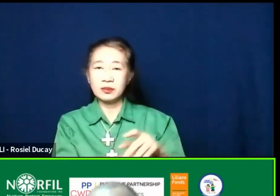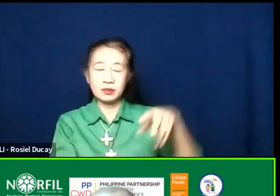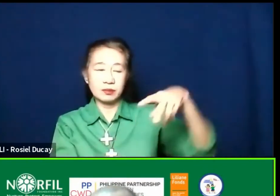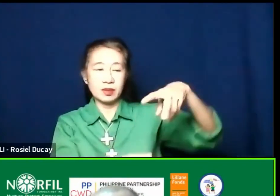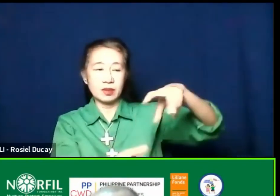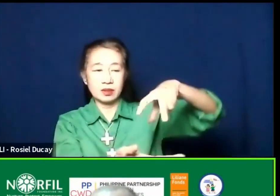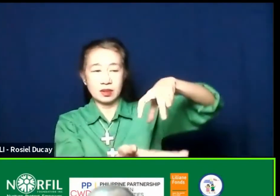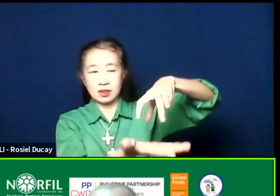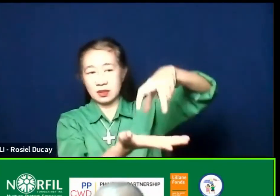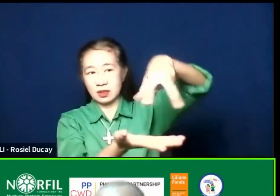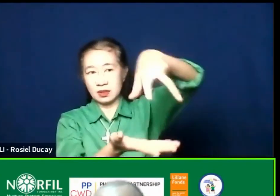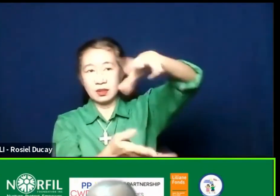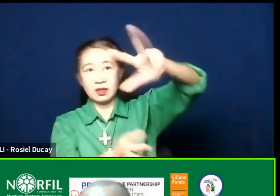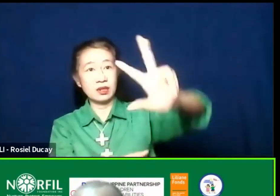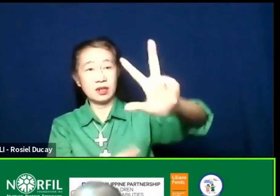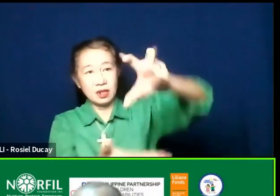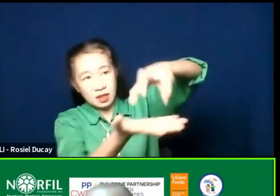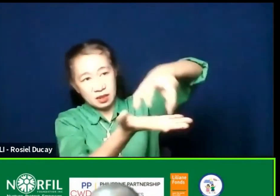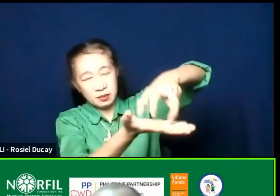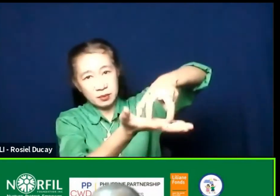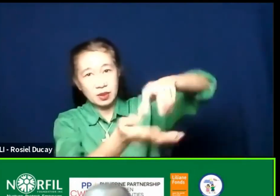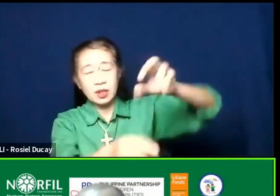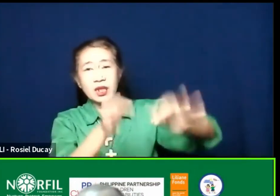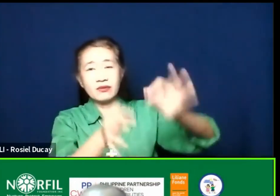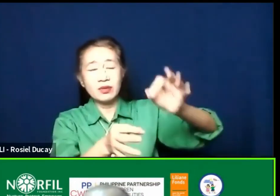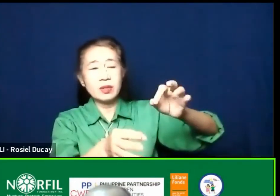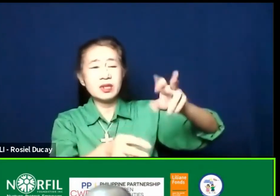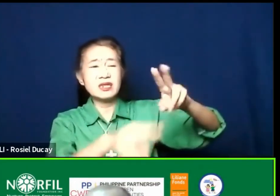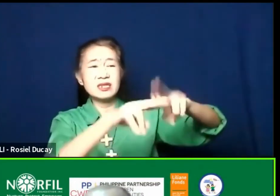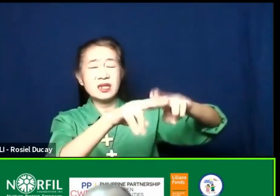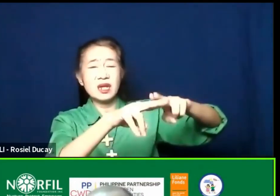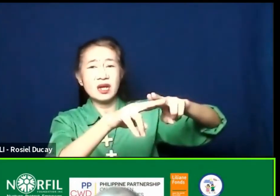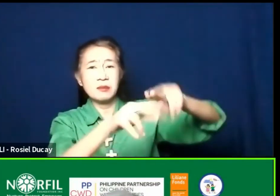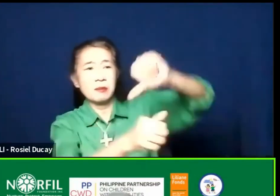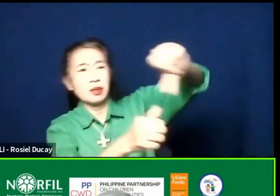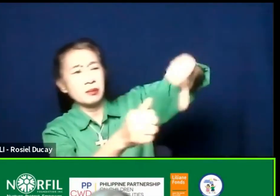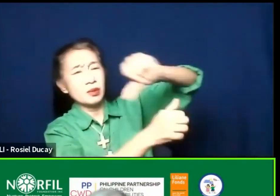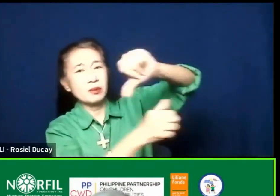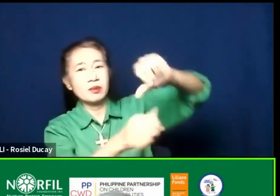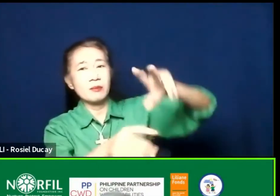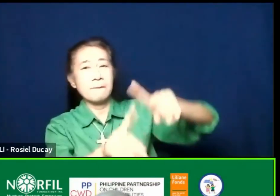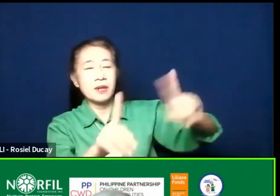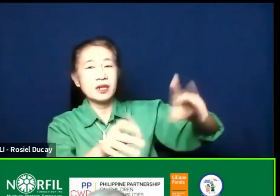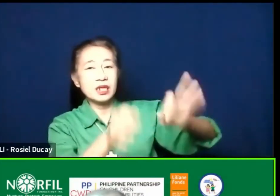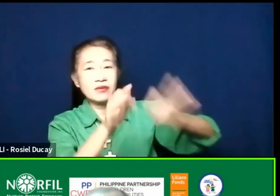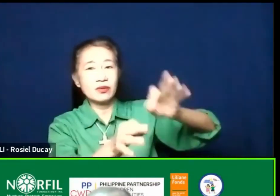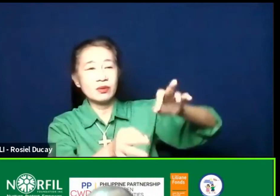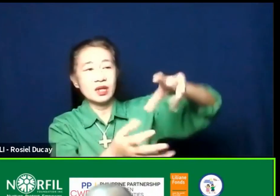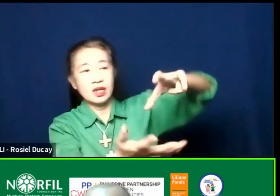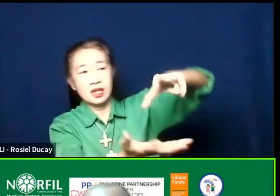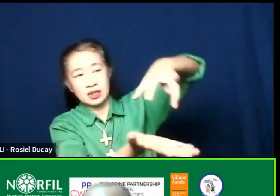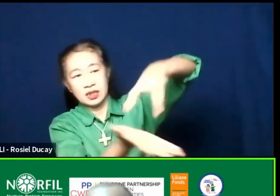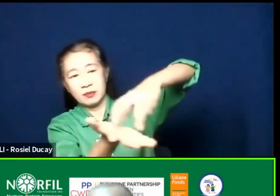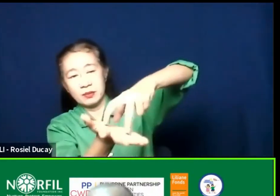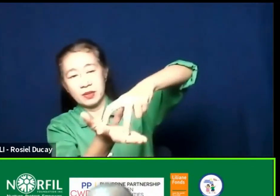mo lang nakaupo ka lang, iikot ka sa loob ng jeep eh. Pero pagka naka-tripod position ka, medyo konting ano ka